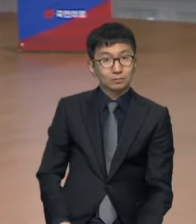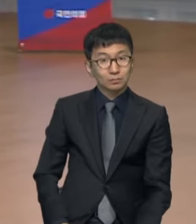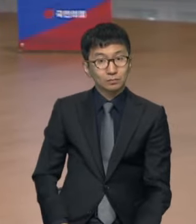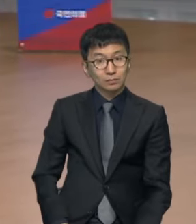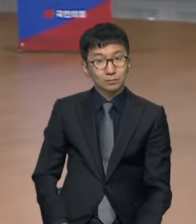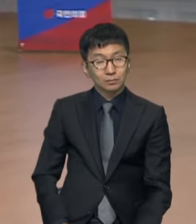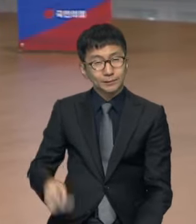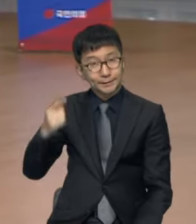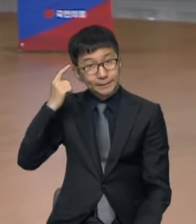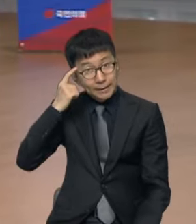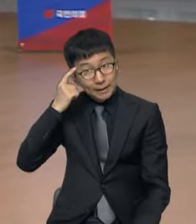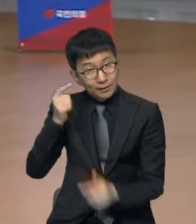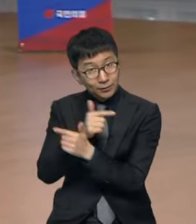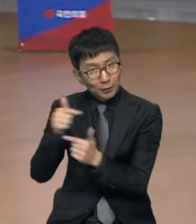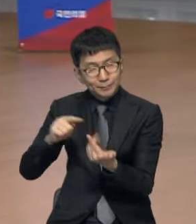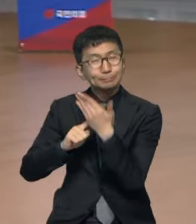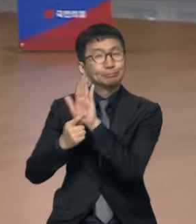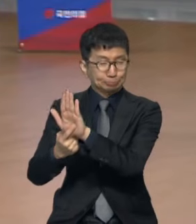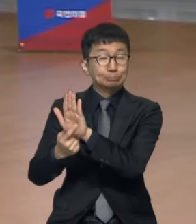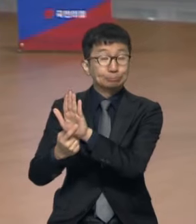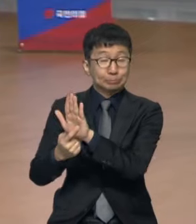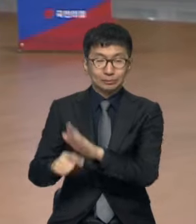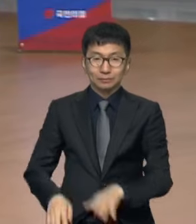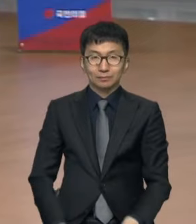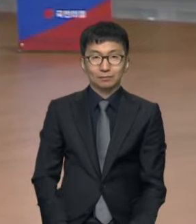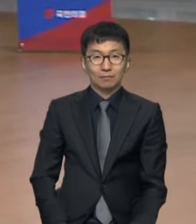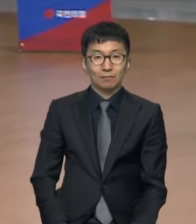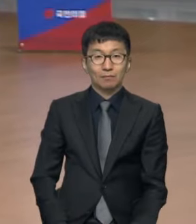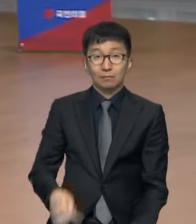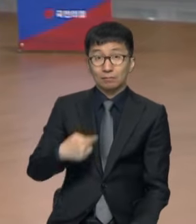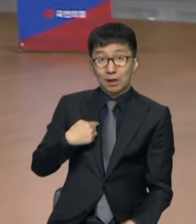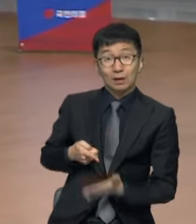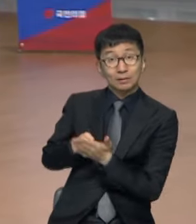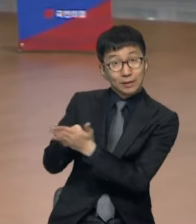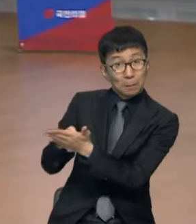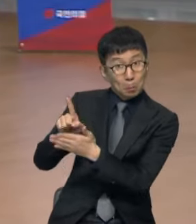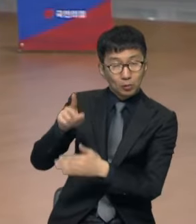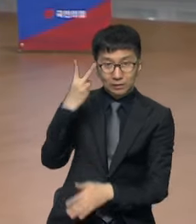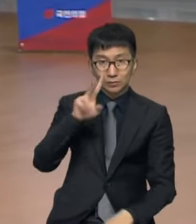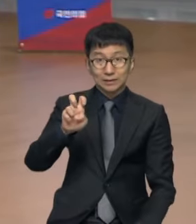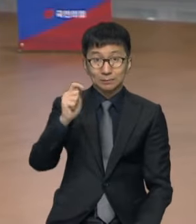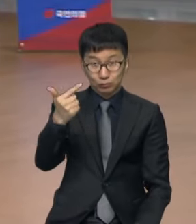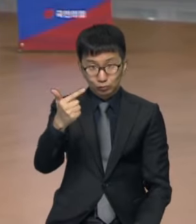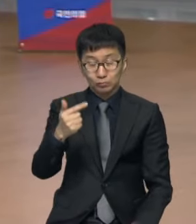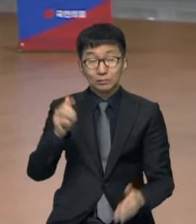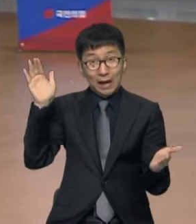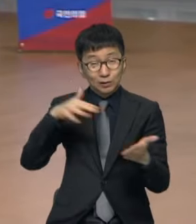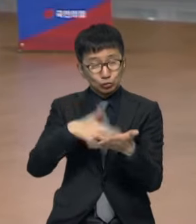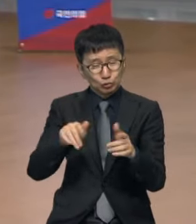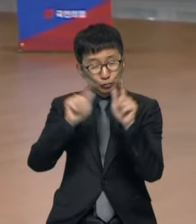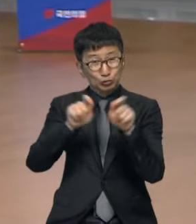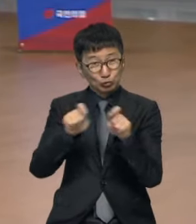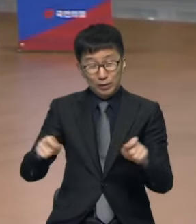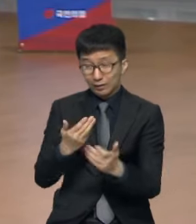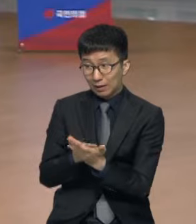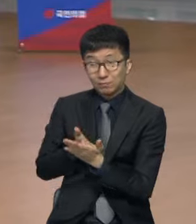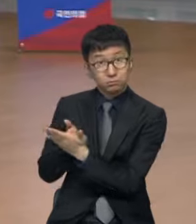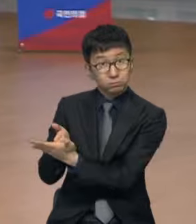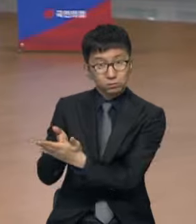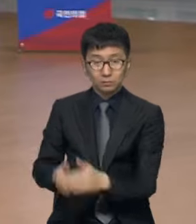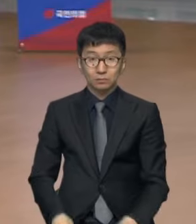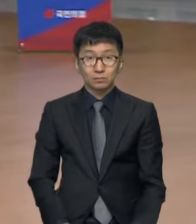대한 생각과 의지를 보여줬다고 말했습니다. 자신이 제안한 26년도 증원 유예안과 관련해서 절대적